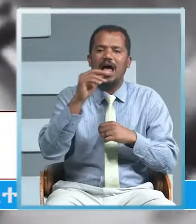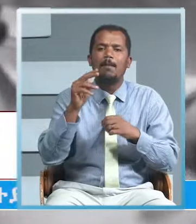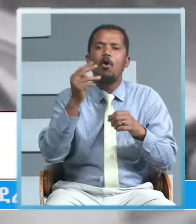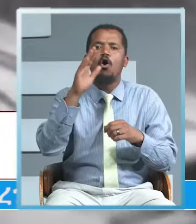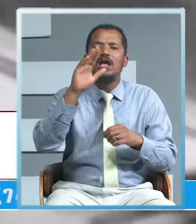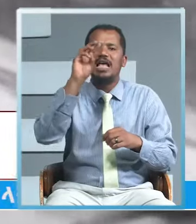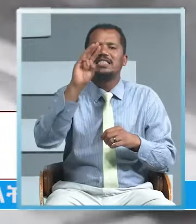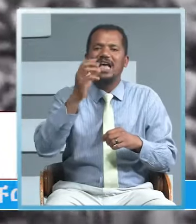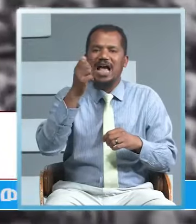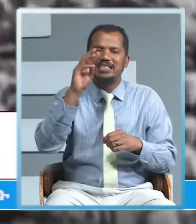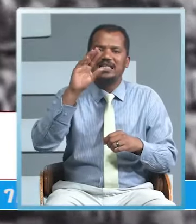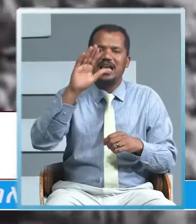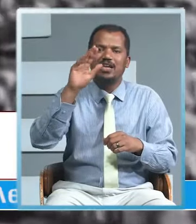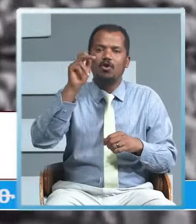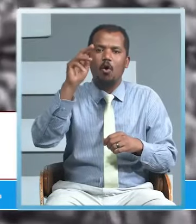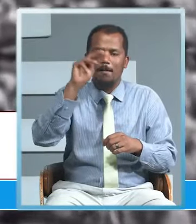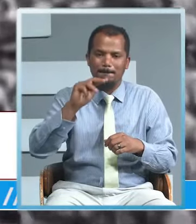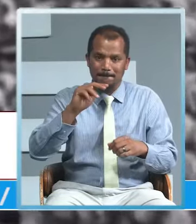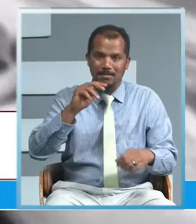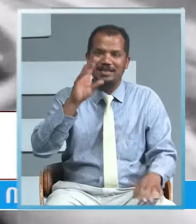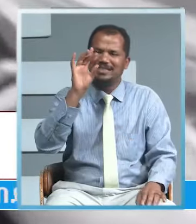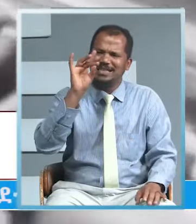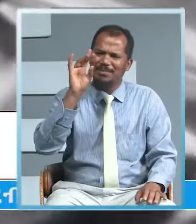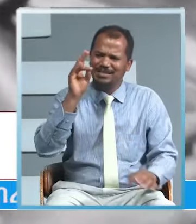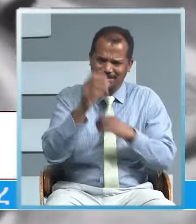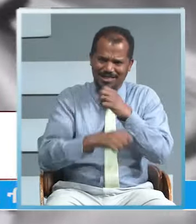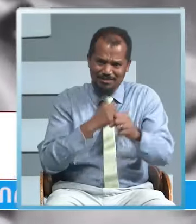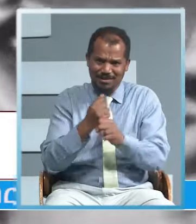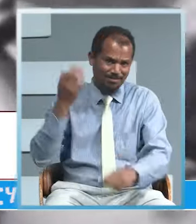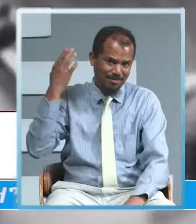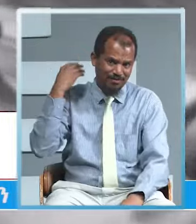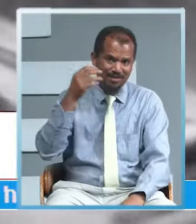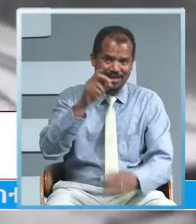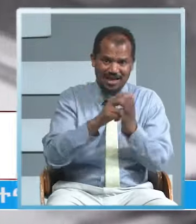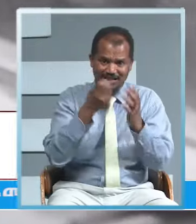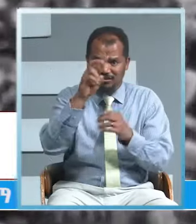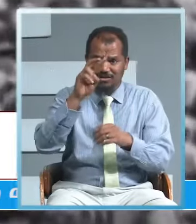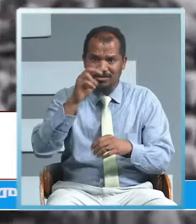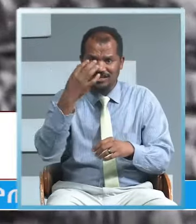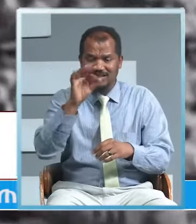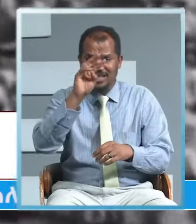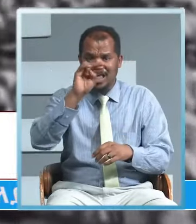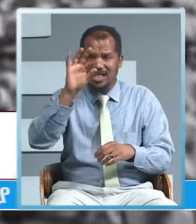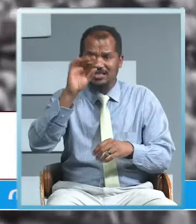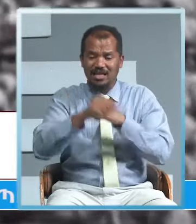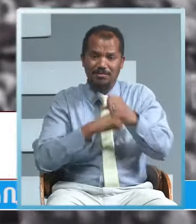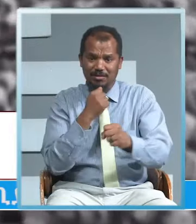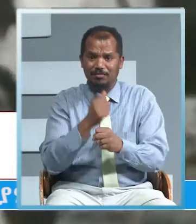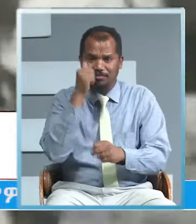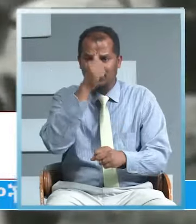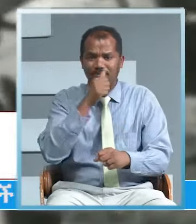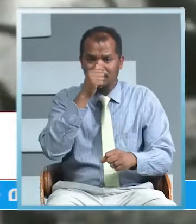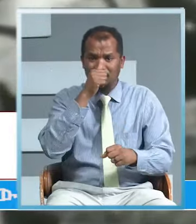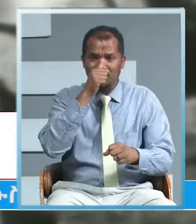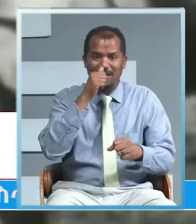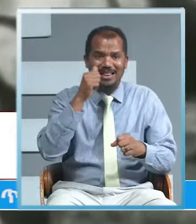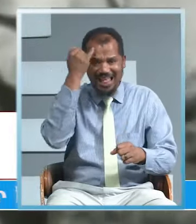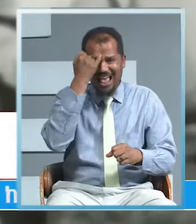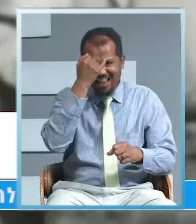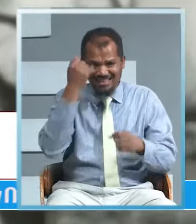አስገዶም ከ87 ዓመታት በፊት የካቲት 12 ቀን 1929 ዓ ም በኢትዮጵያ የፋሽስት